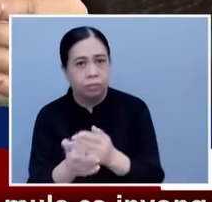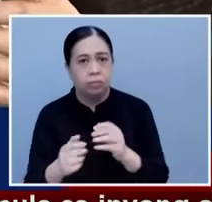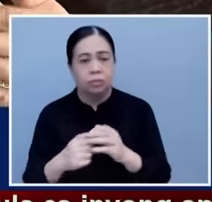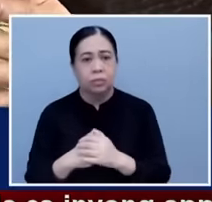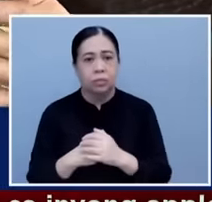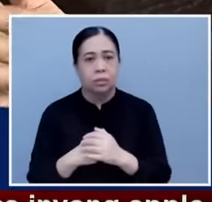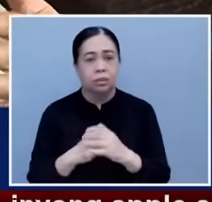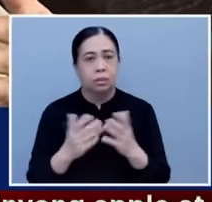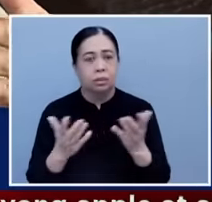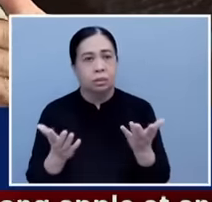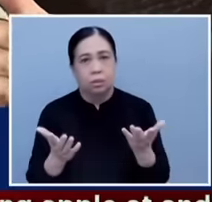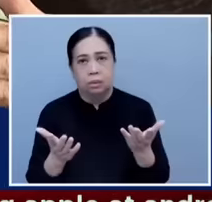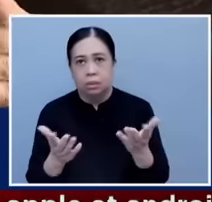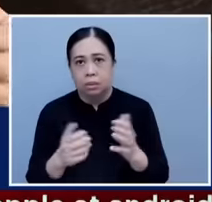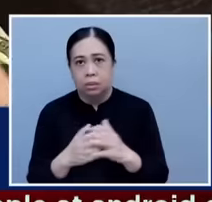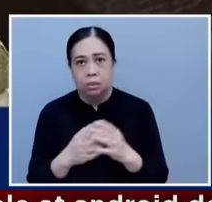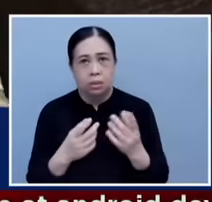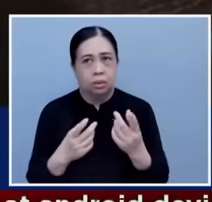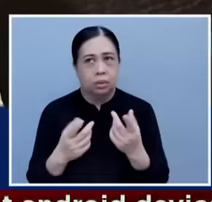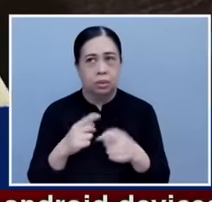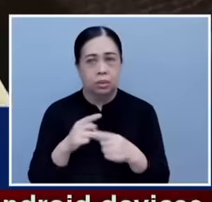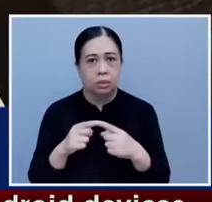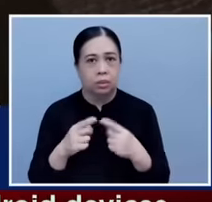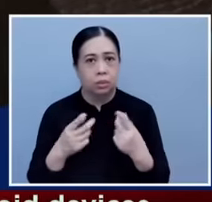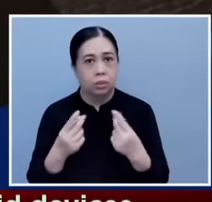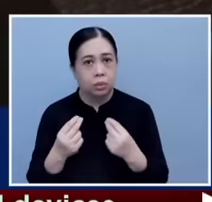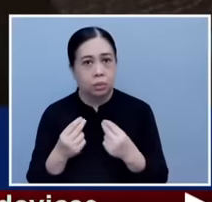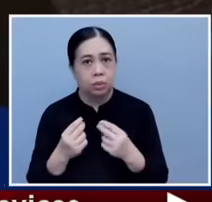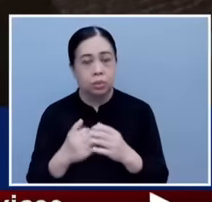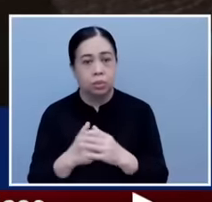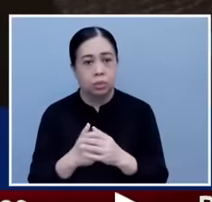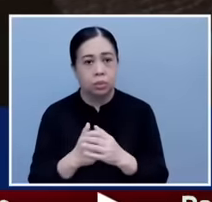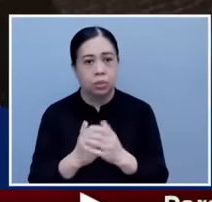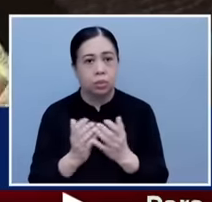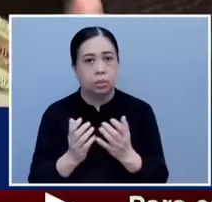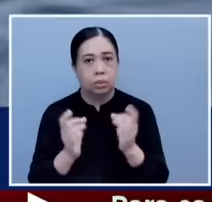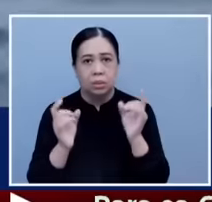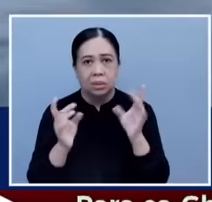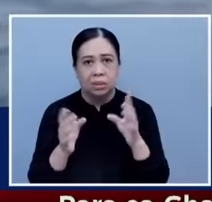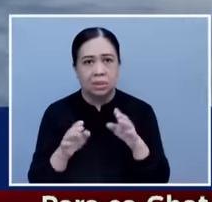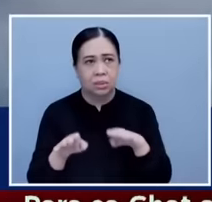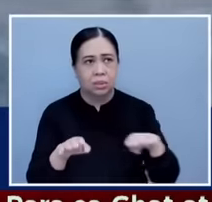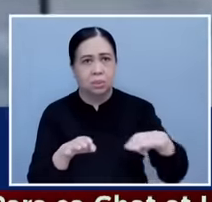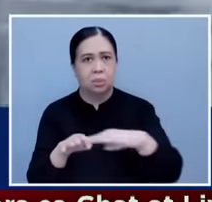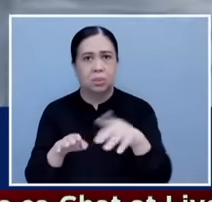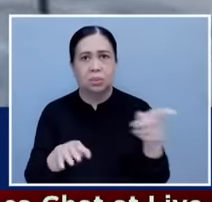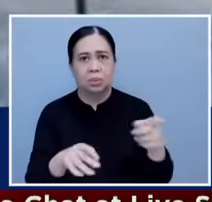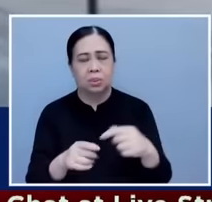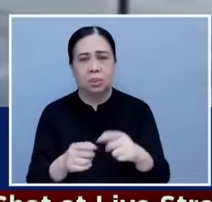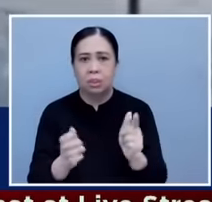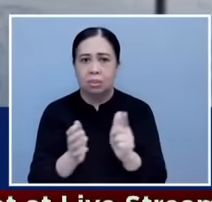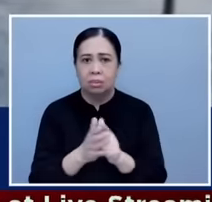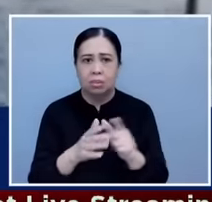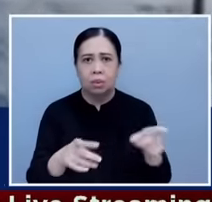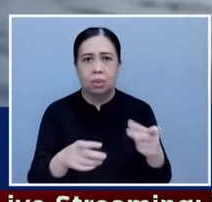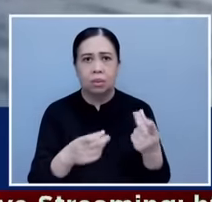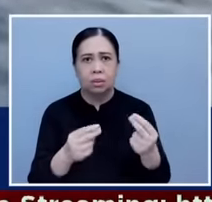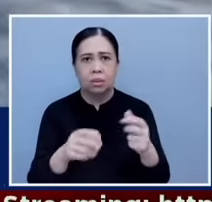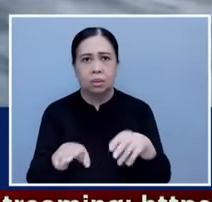on conducting this very dangerous maneuvers. Bawal na bawal yun